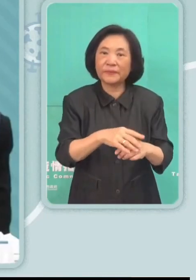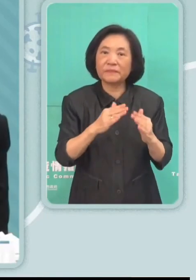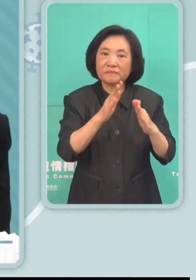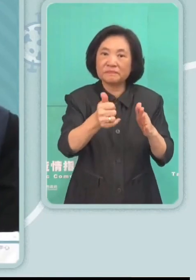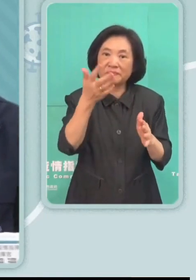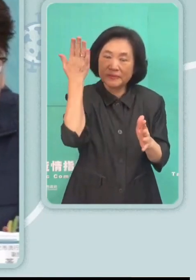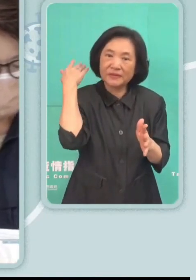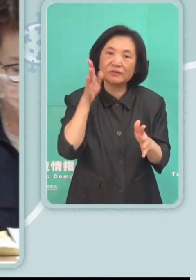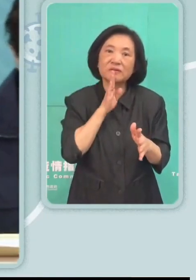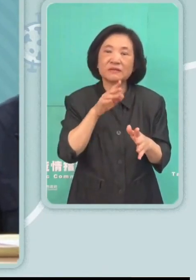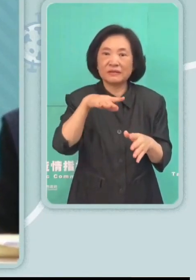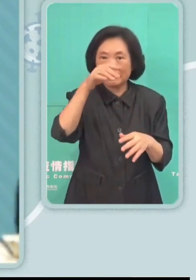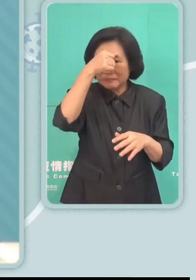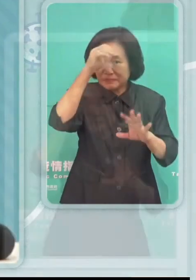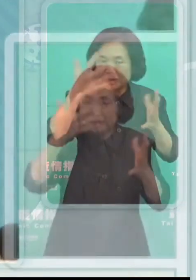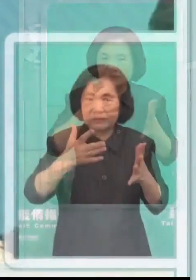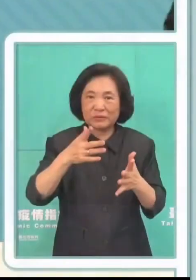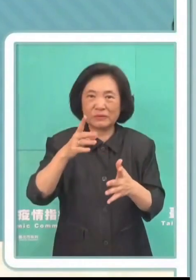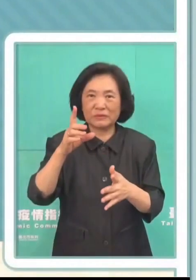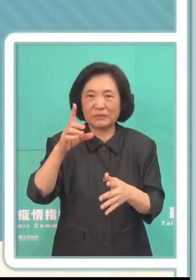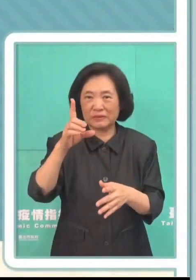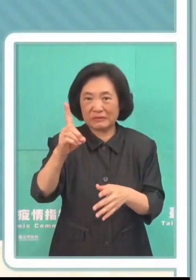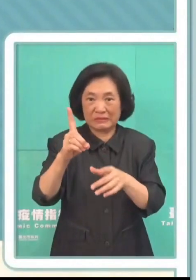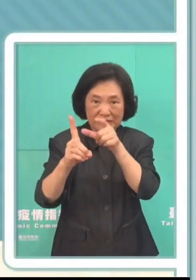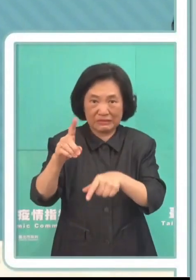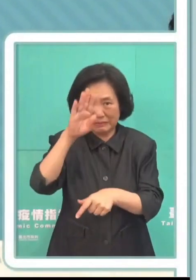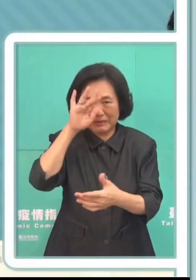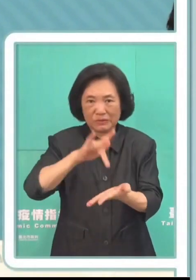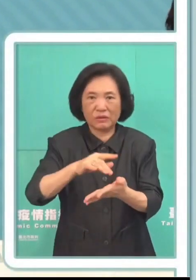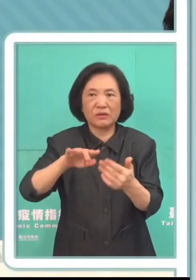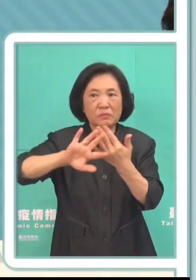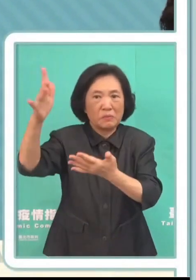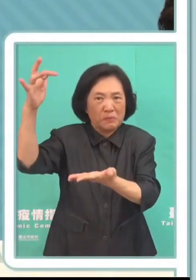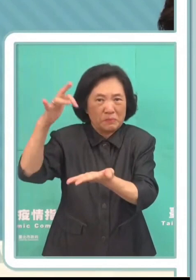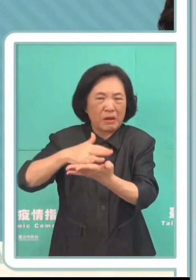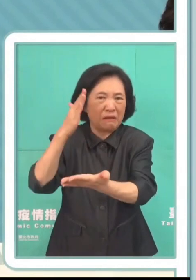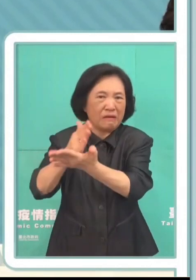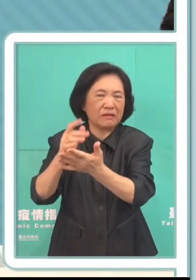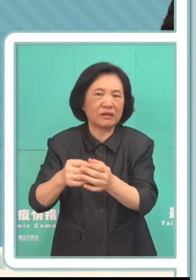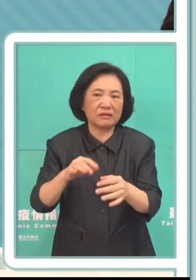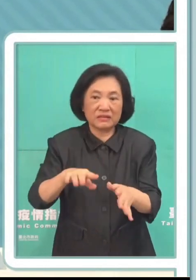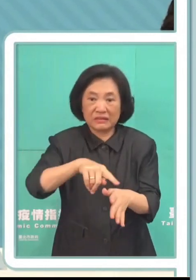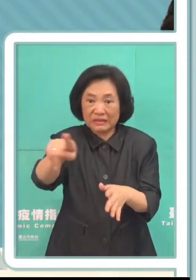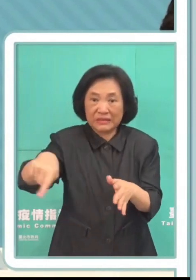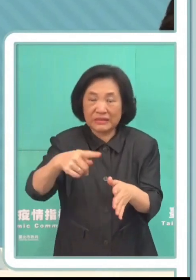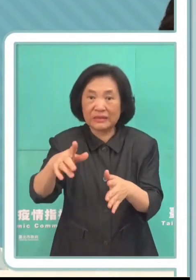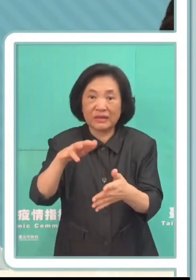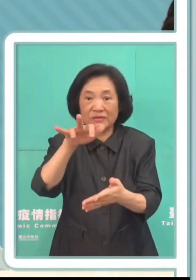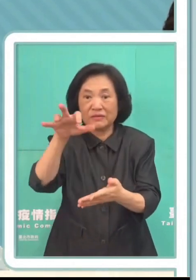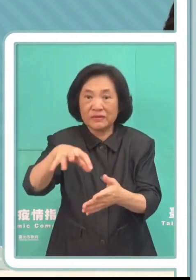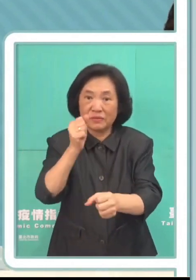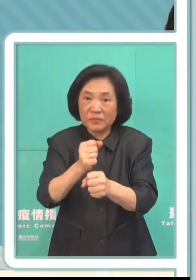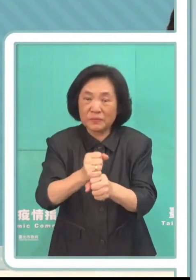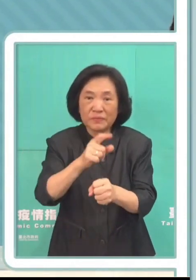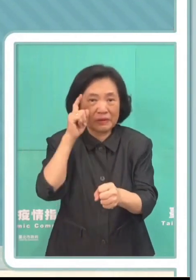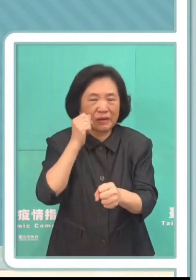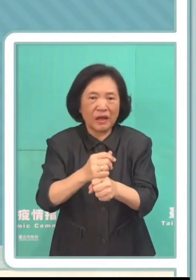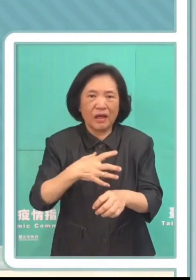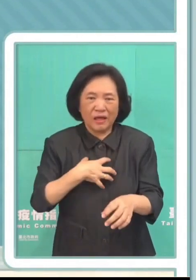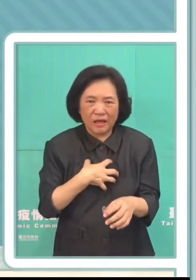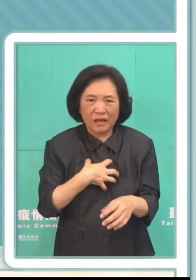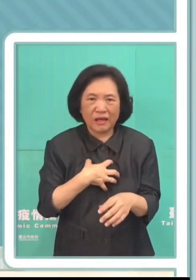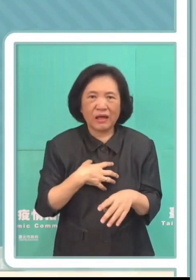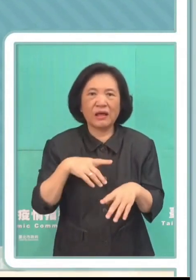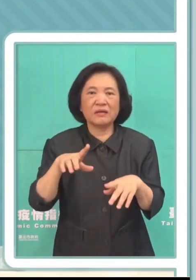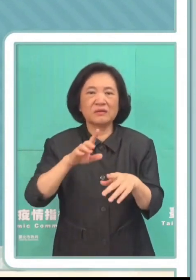市长曾表示 ，Delta 病毒得靠边境防堵，但现在却有机场第一线防疫人员指控指挥中心认为检疫心智导致